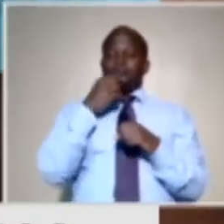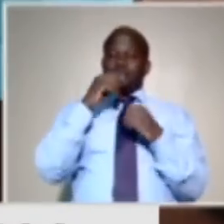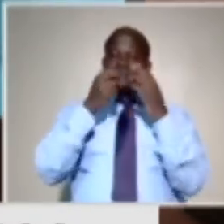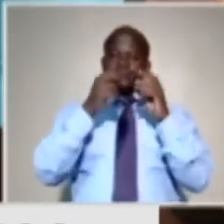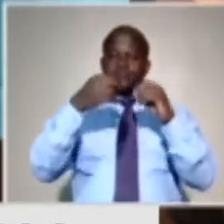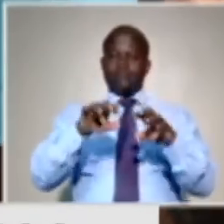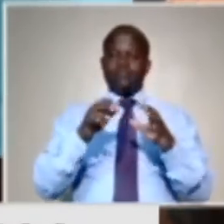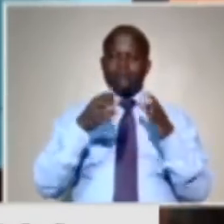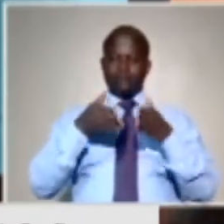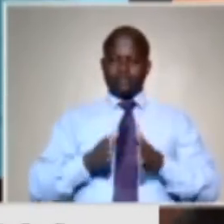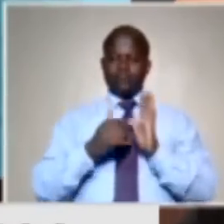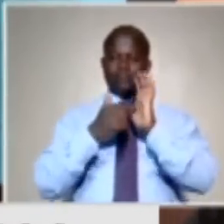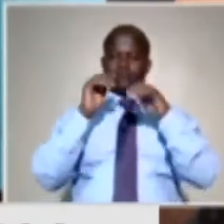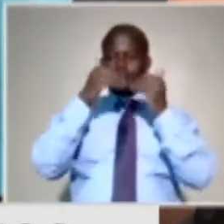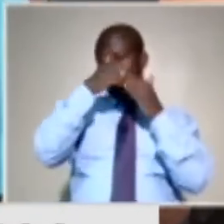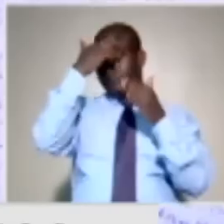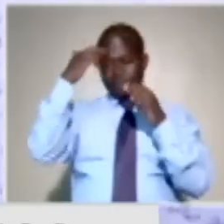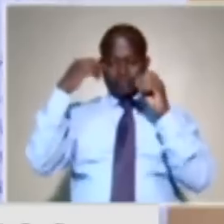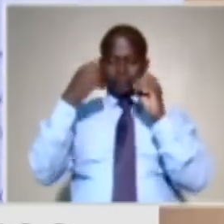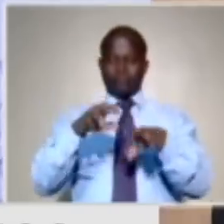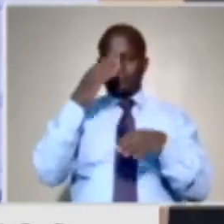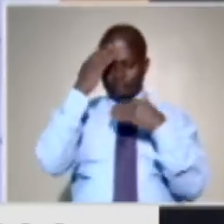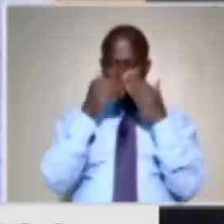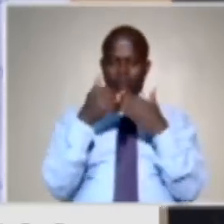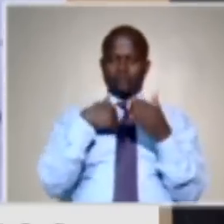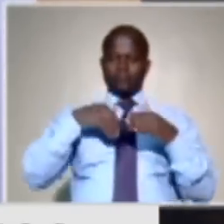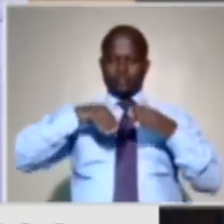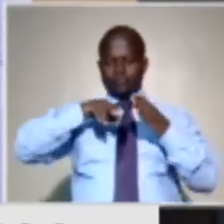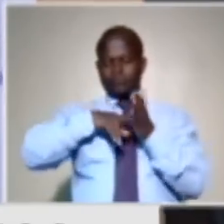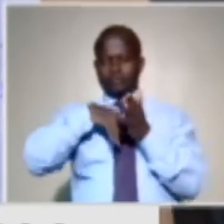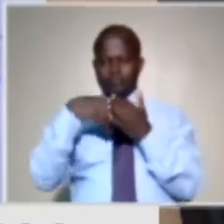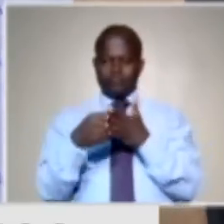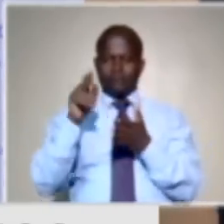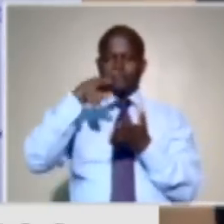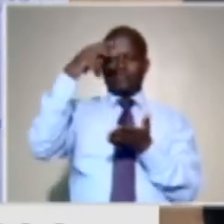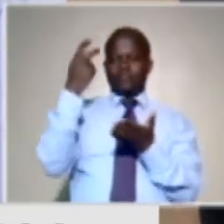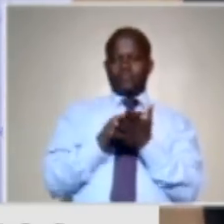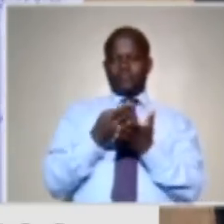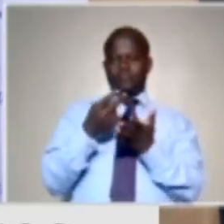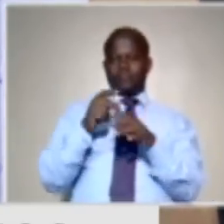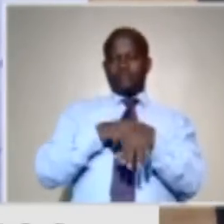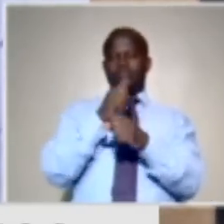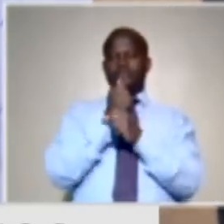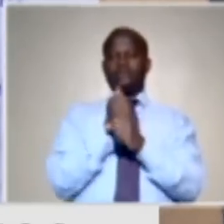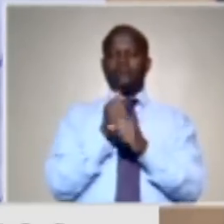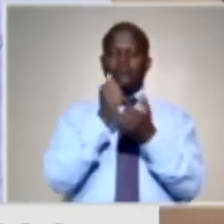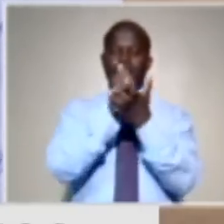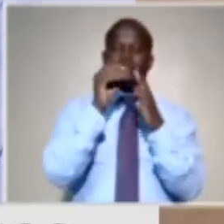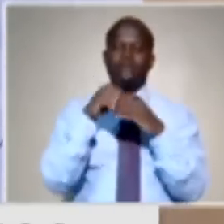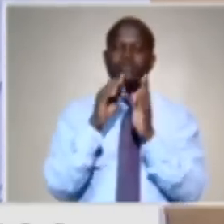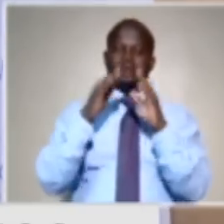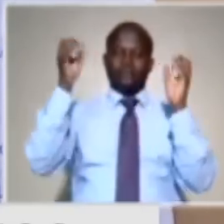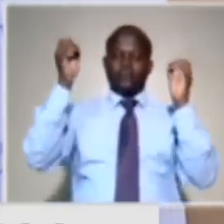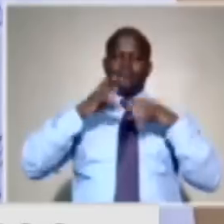gutahabo yabyaye yagaragazaga ko impamvu abataye ari uko yagize imvune mu mugongo yatewe no guhanuka hejuru y'igikwa ubwo yakoraga akazi k'ubuyede mu mujyi wa